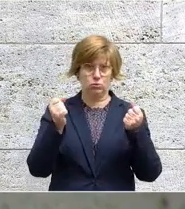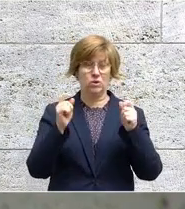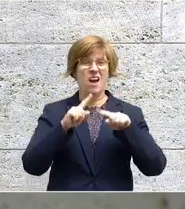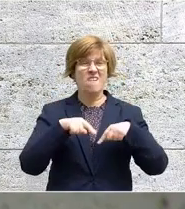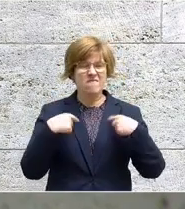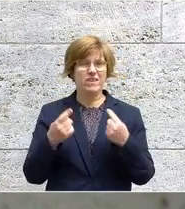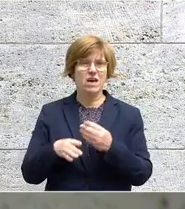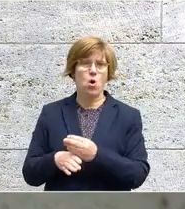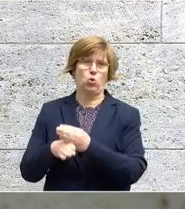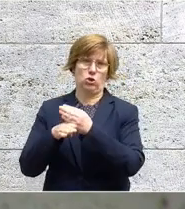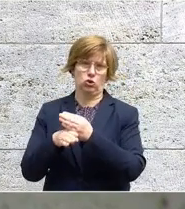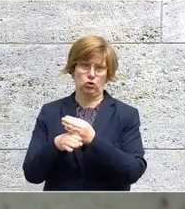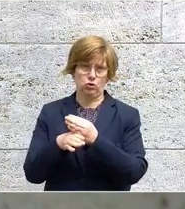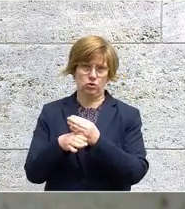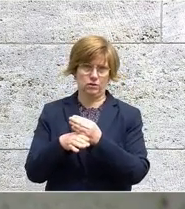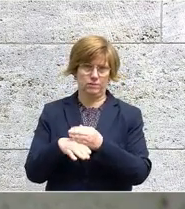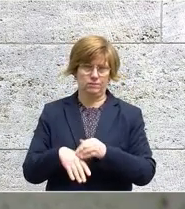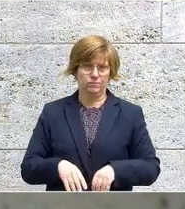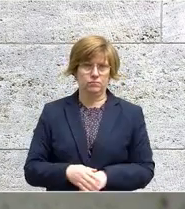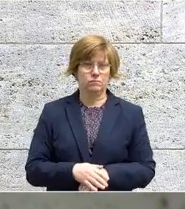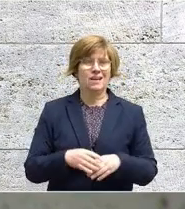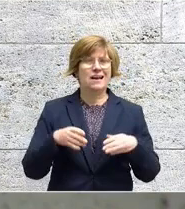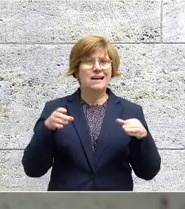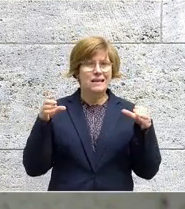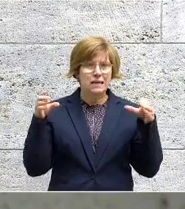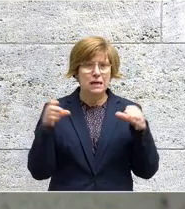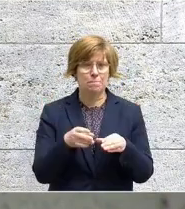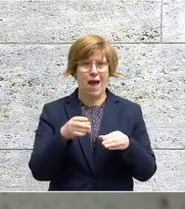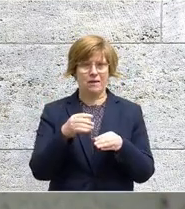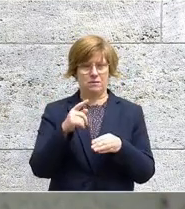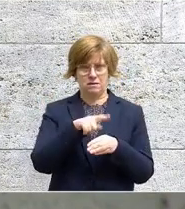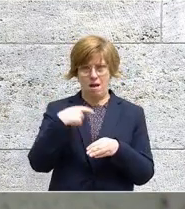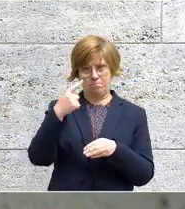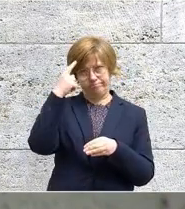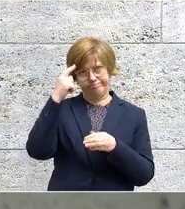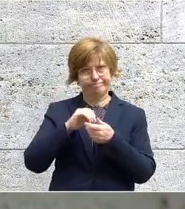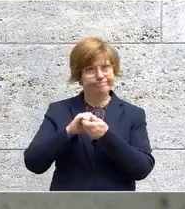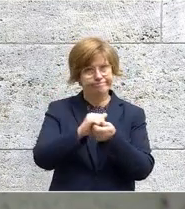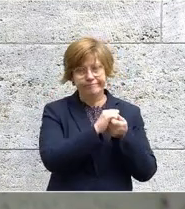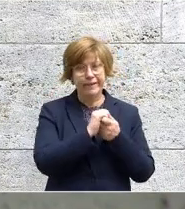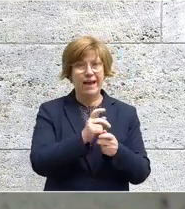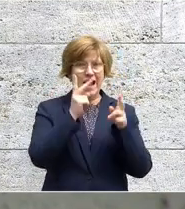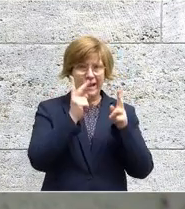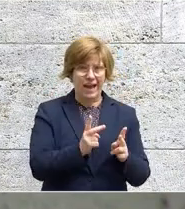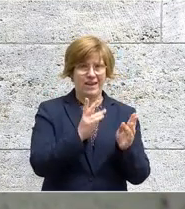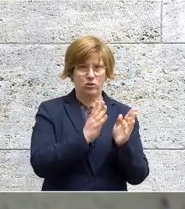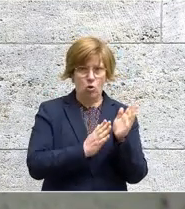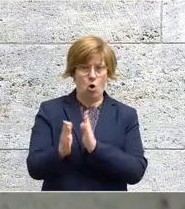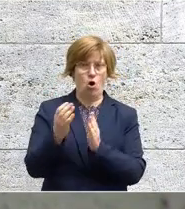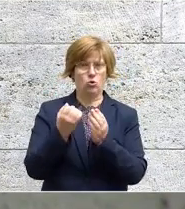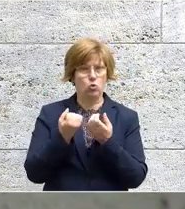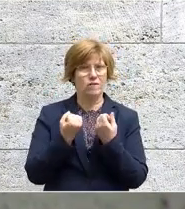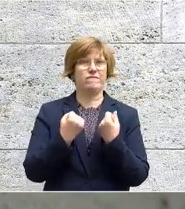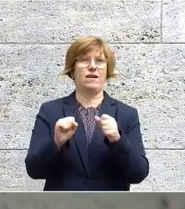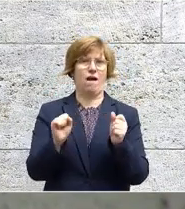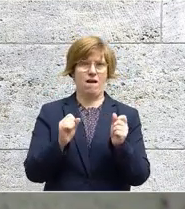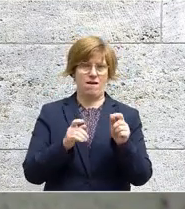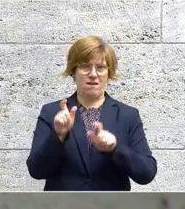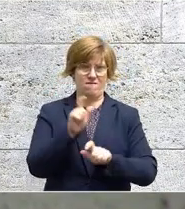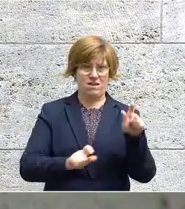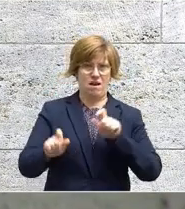wir unterstützen sie dabei, in der gemeinsamen Gewissheit, Recht, Ordnung und Freiheit zu